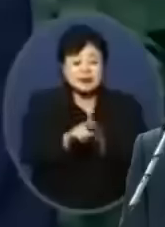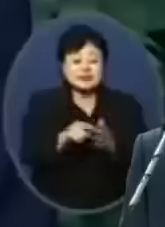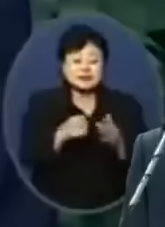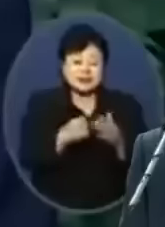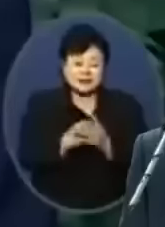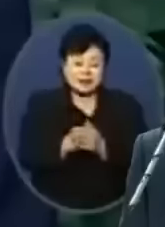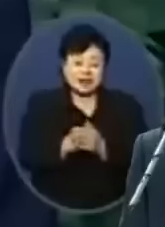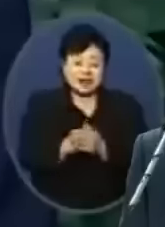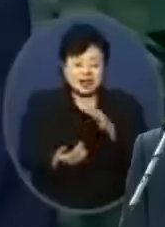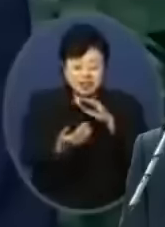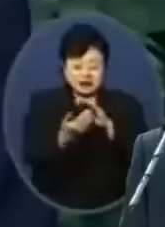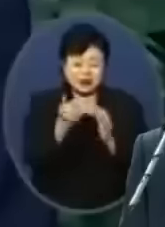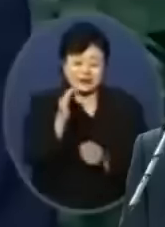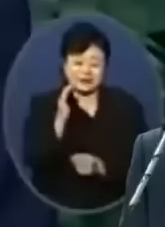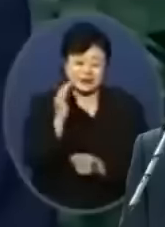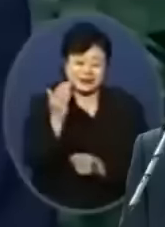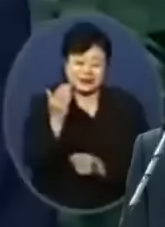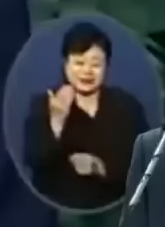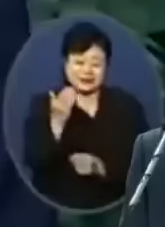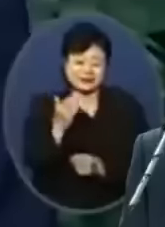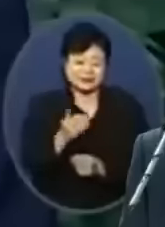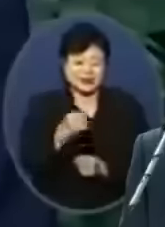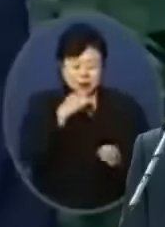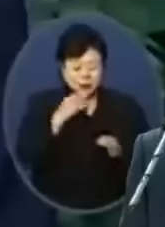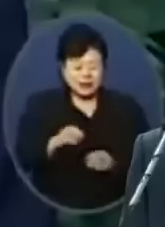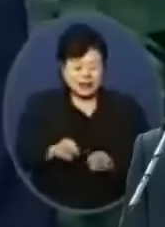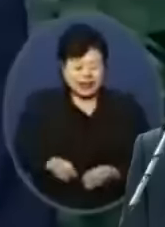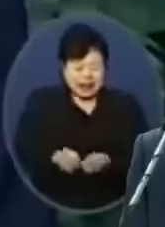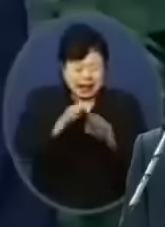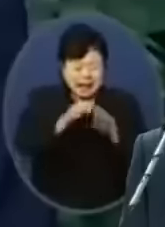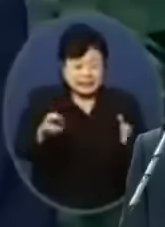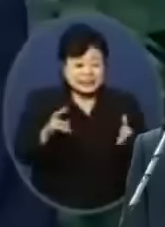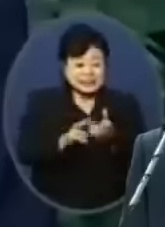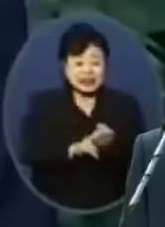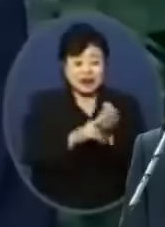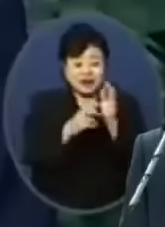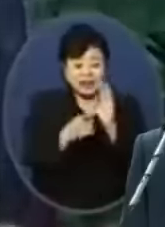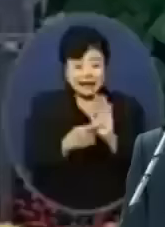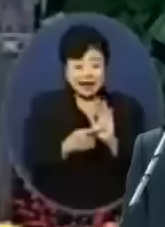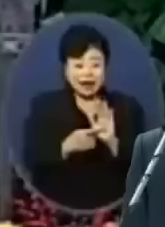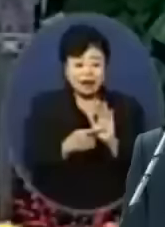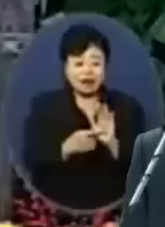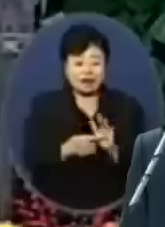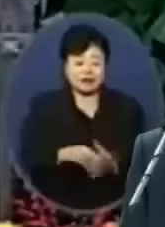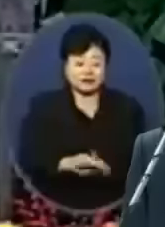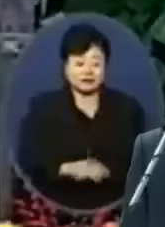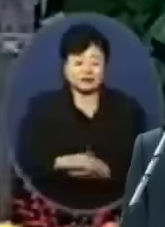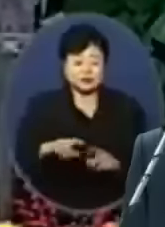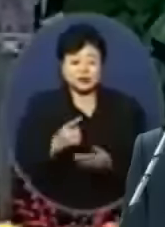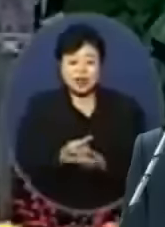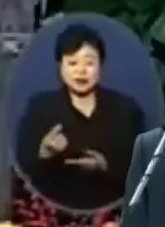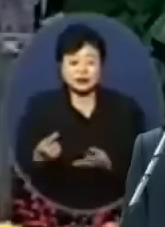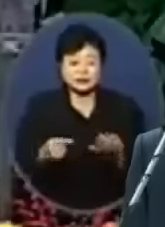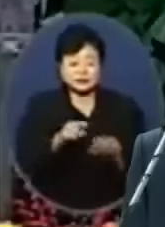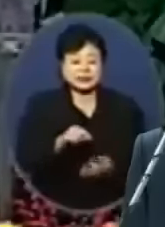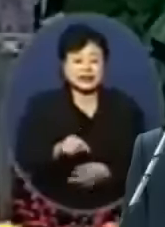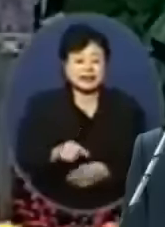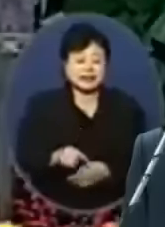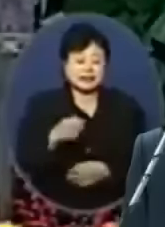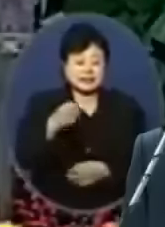때문에 이루시는 것입니다. 홍해가 갈라지는 기적도 보십시다. 출애굽기 14장 13절로